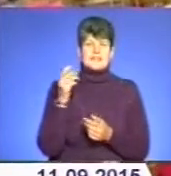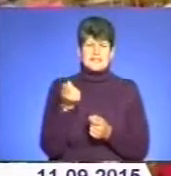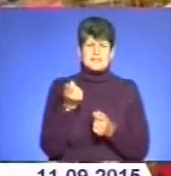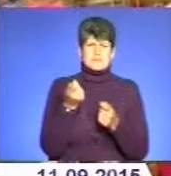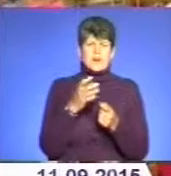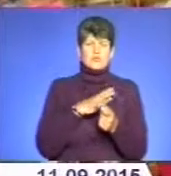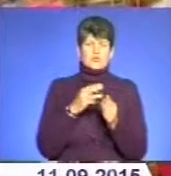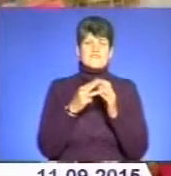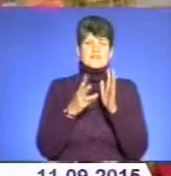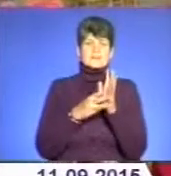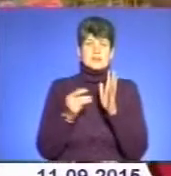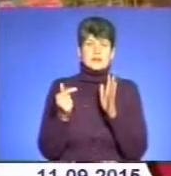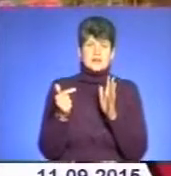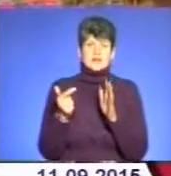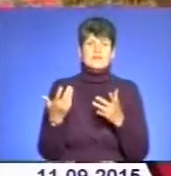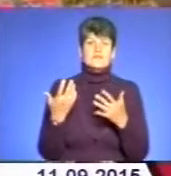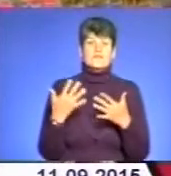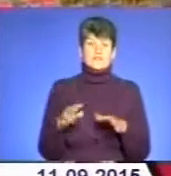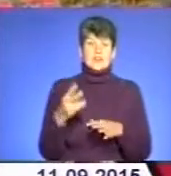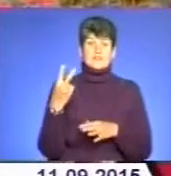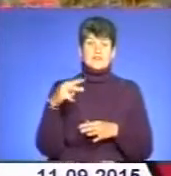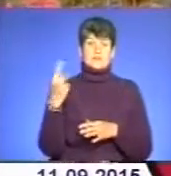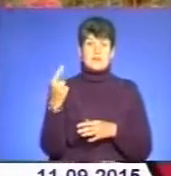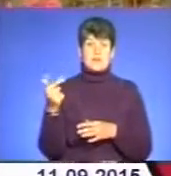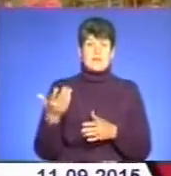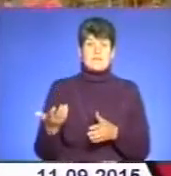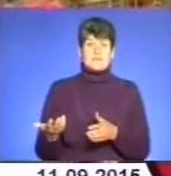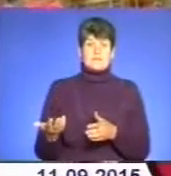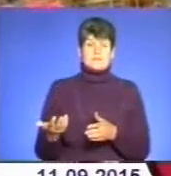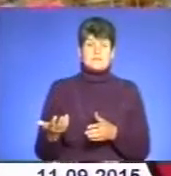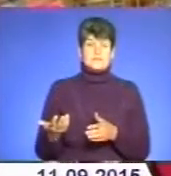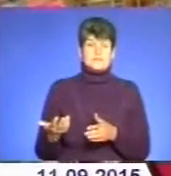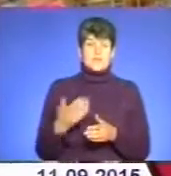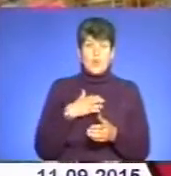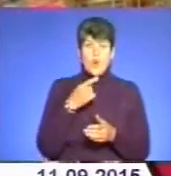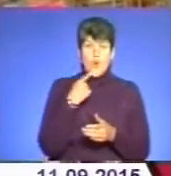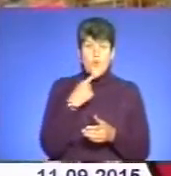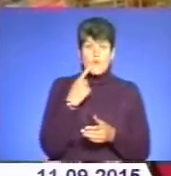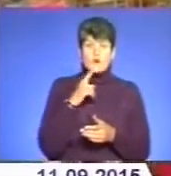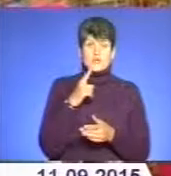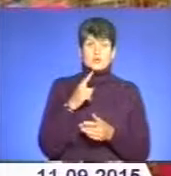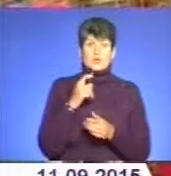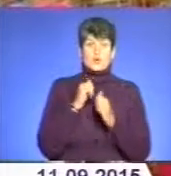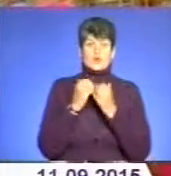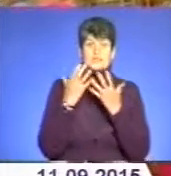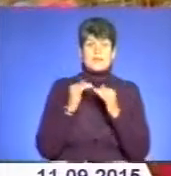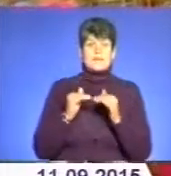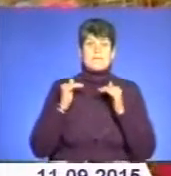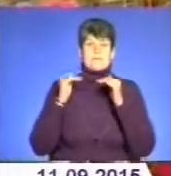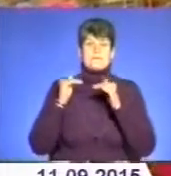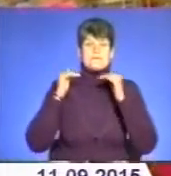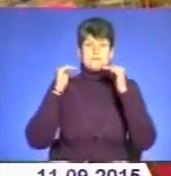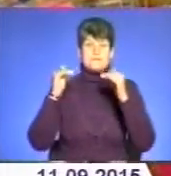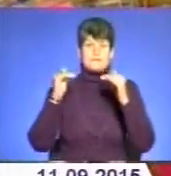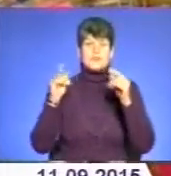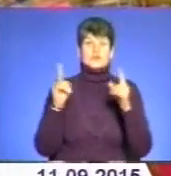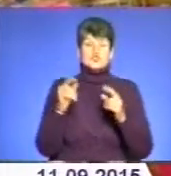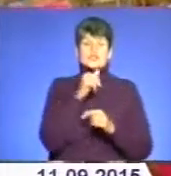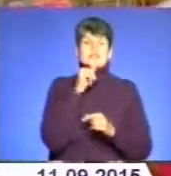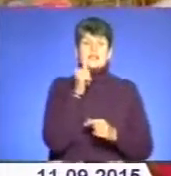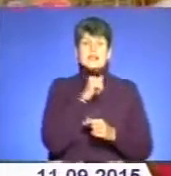по 18, вже по 21. І кажуть, що день більше. Що там скривати,